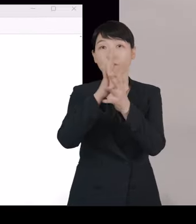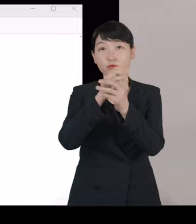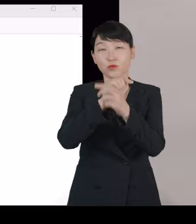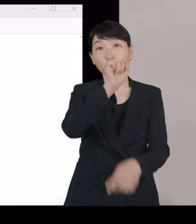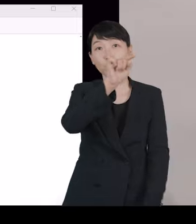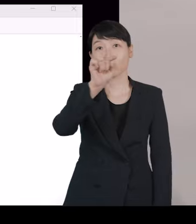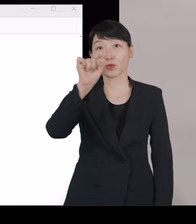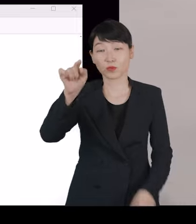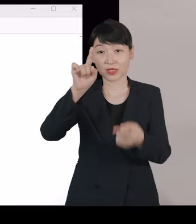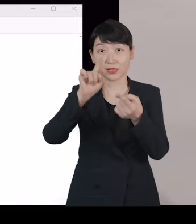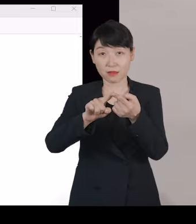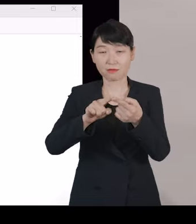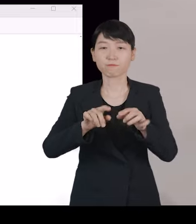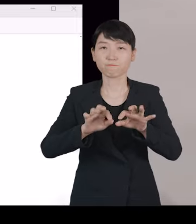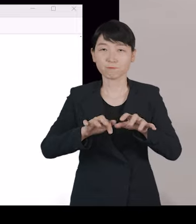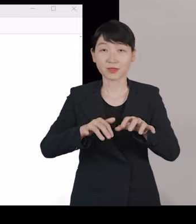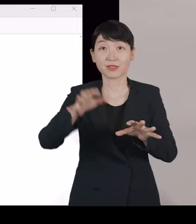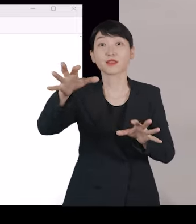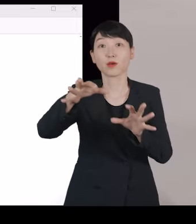시스템